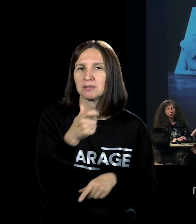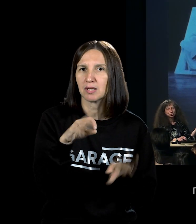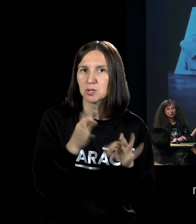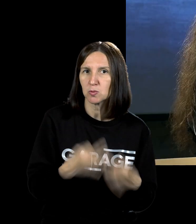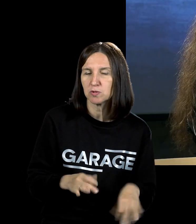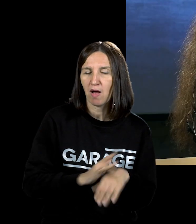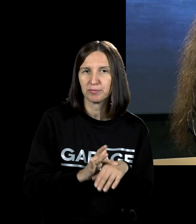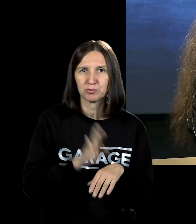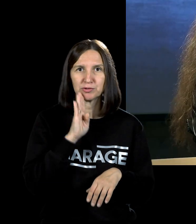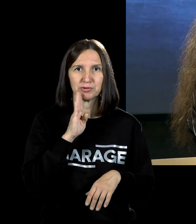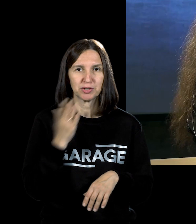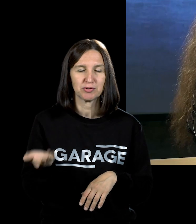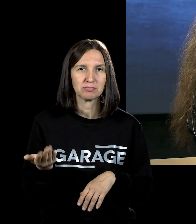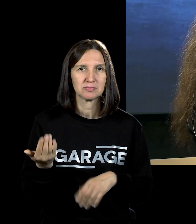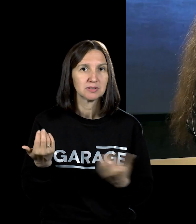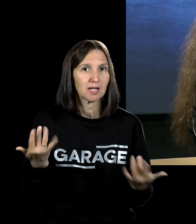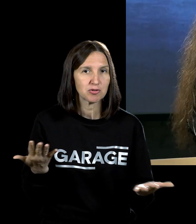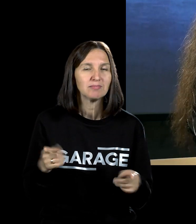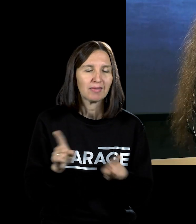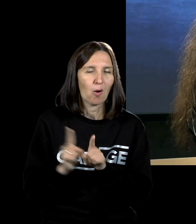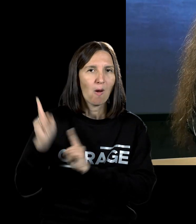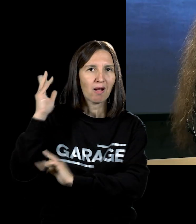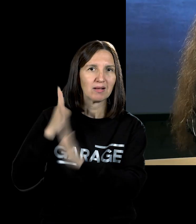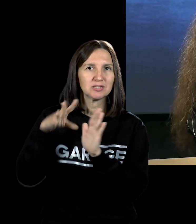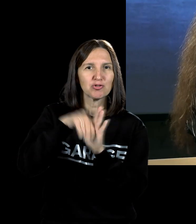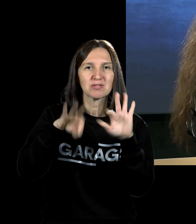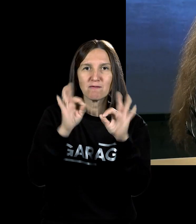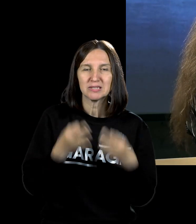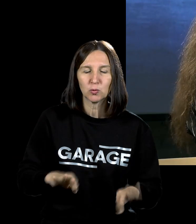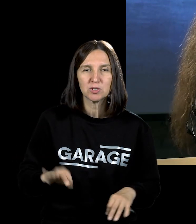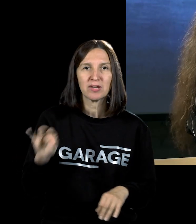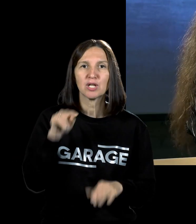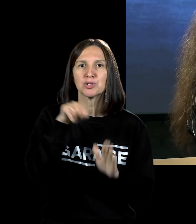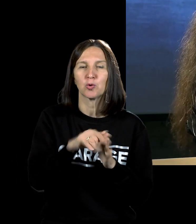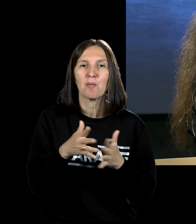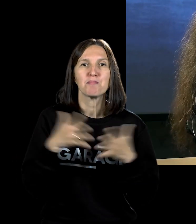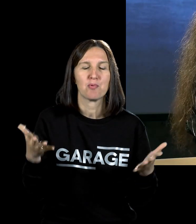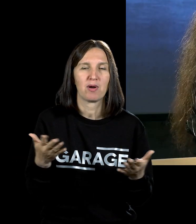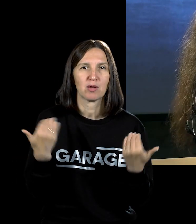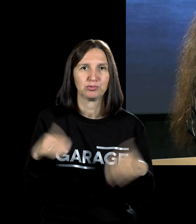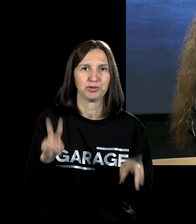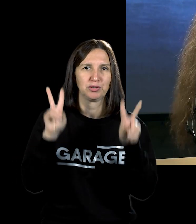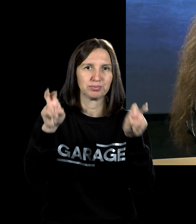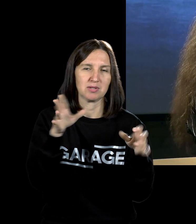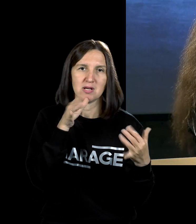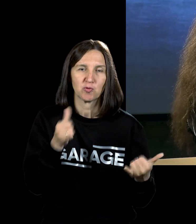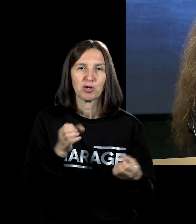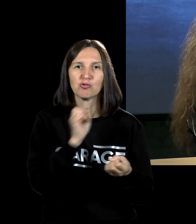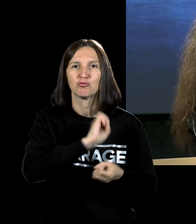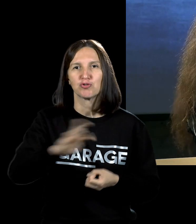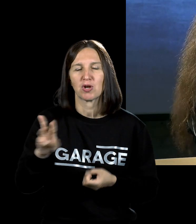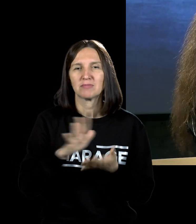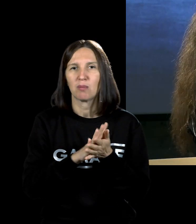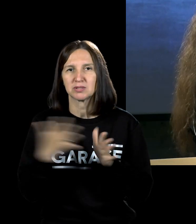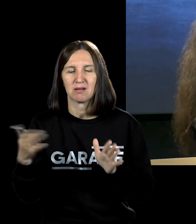обнаженную женщину. Такое самое, что ни на есть классическое в искусстве, и то, что в нем гораздо более современное, чем абстракция,